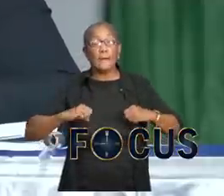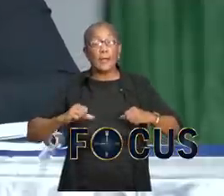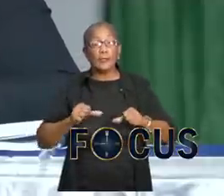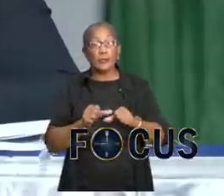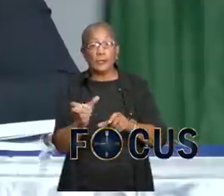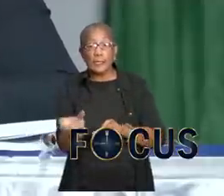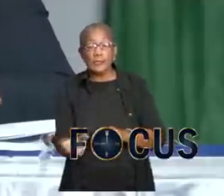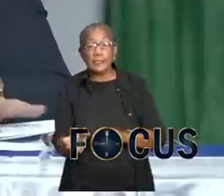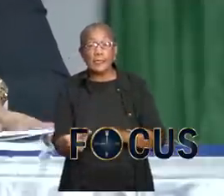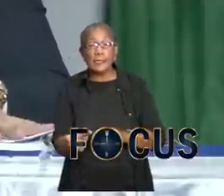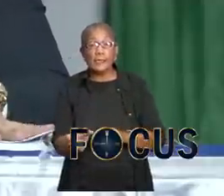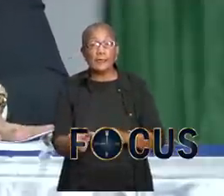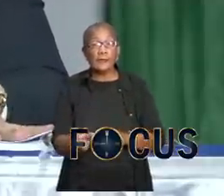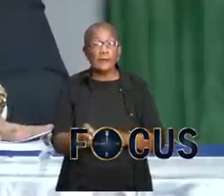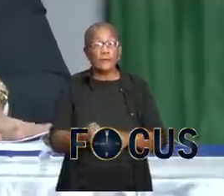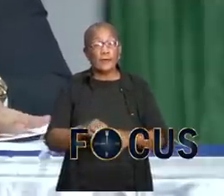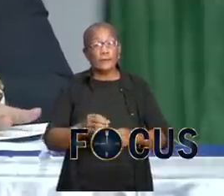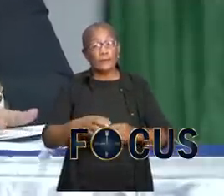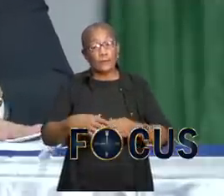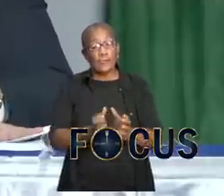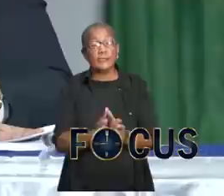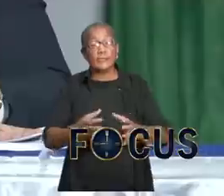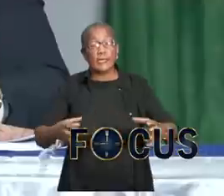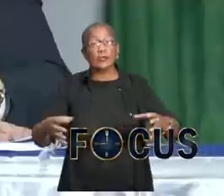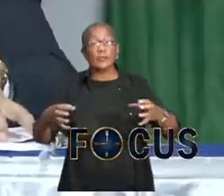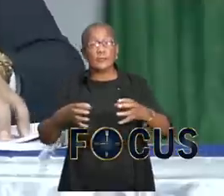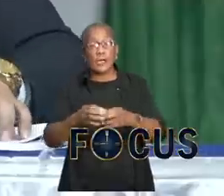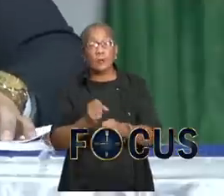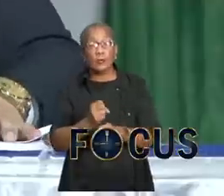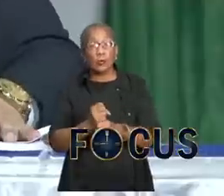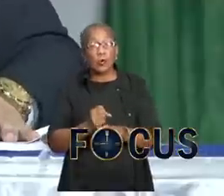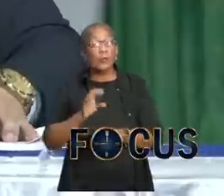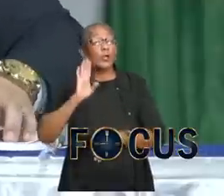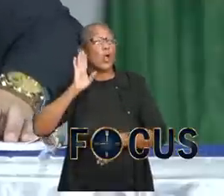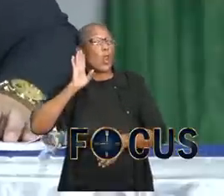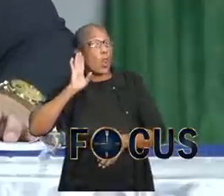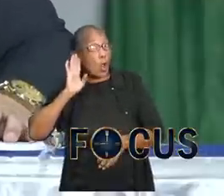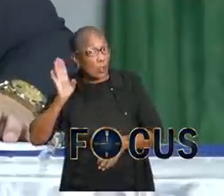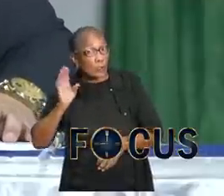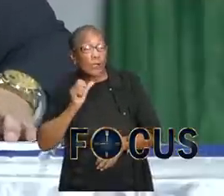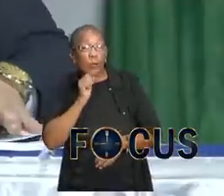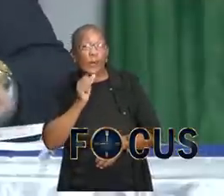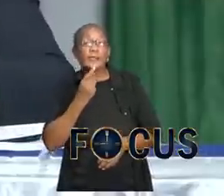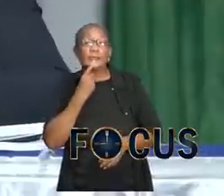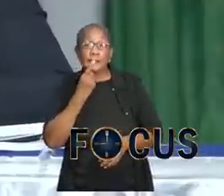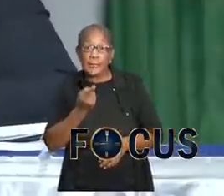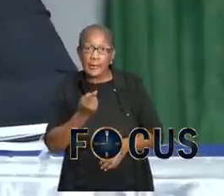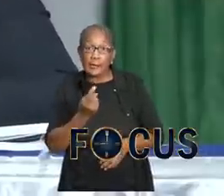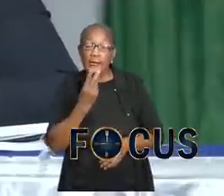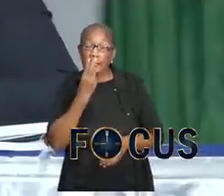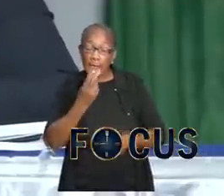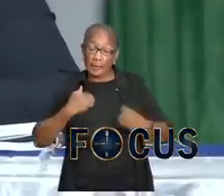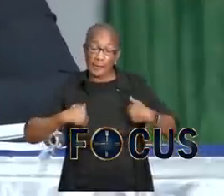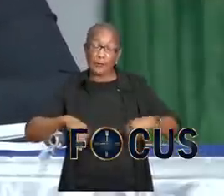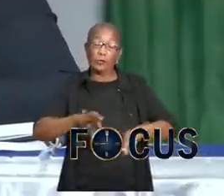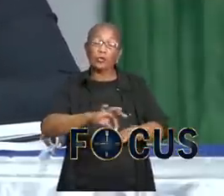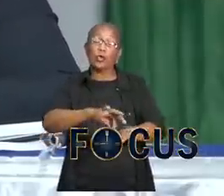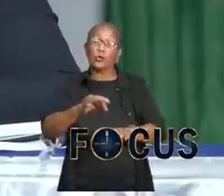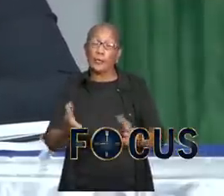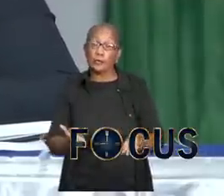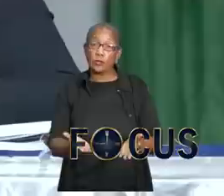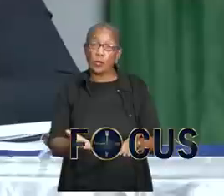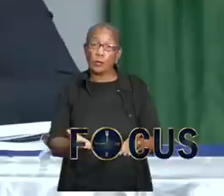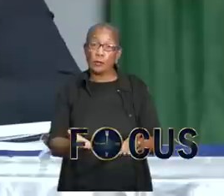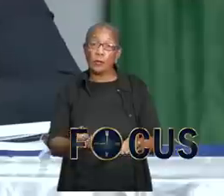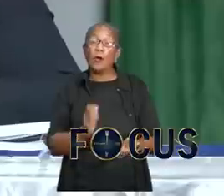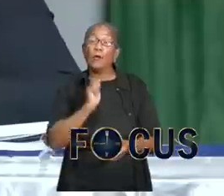van de privésector, als zij dan aankloppen, dat wij een luisterende oor geven, gezien dat gezondheidszorg natuurlijk ons